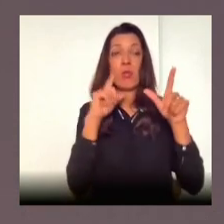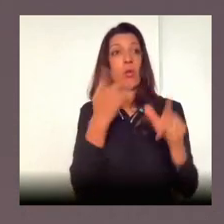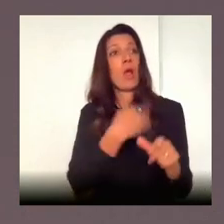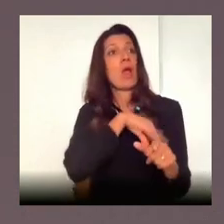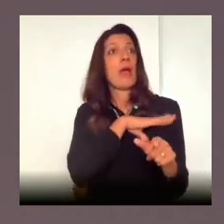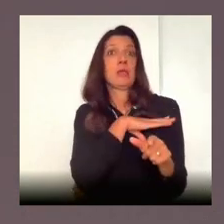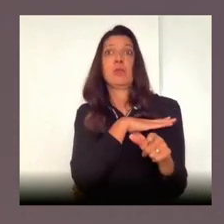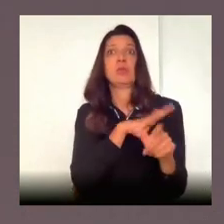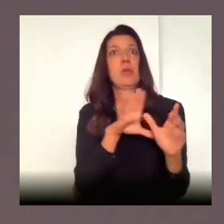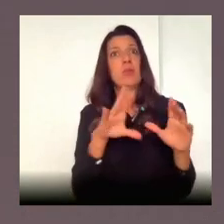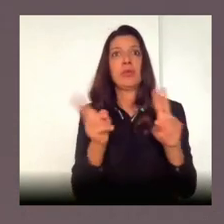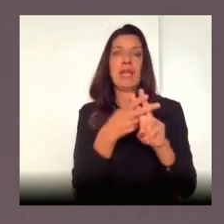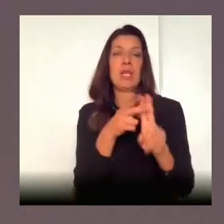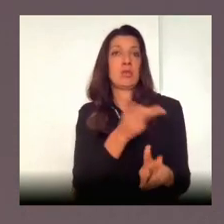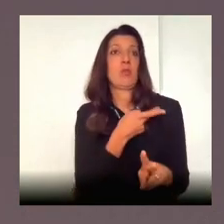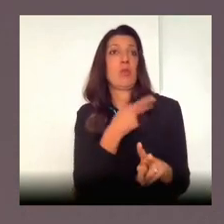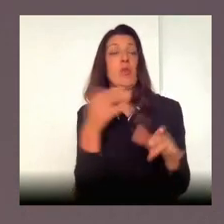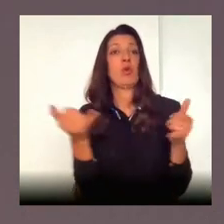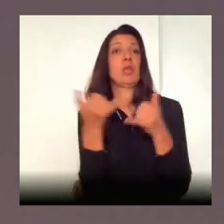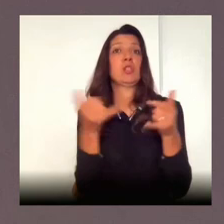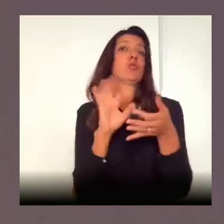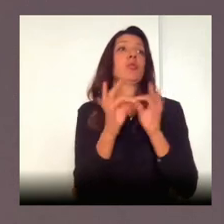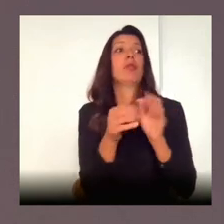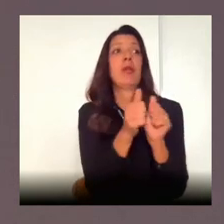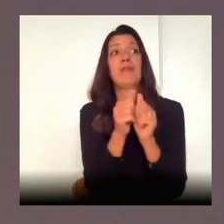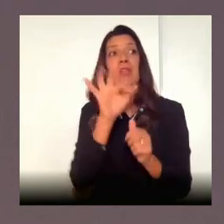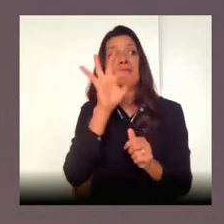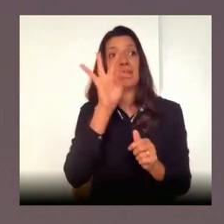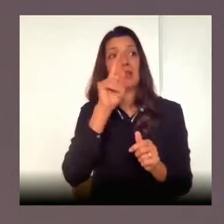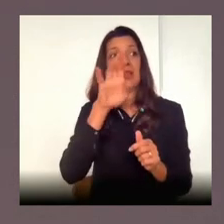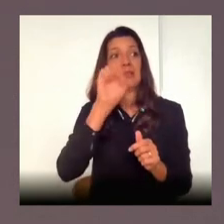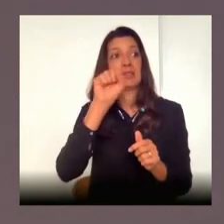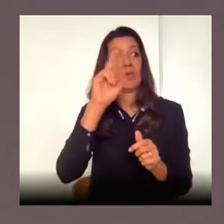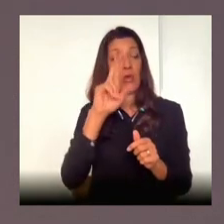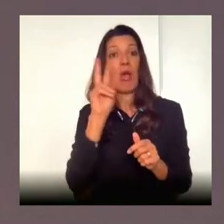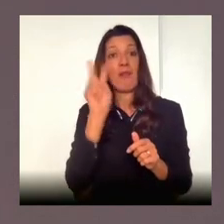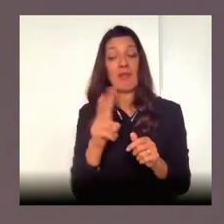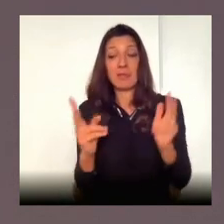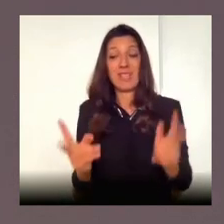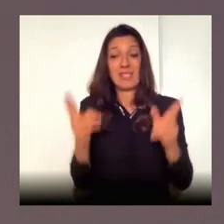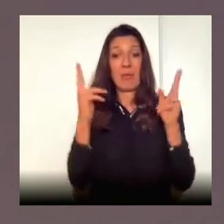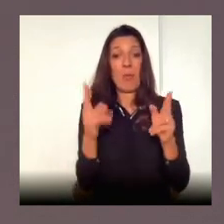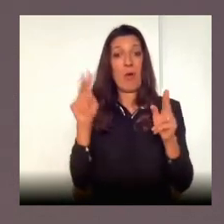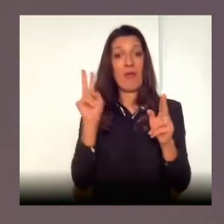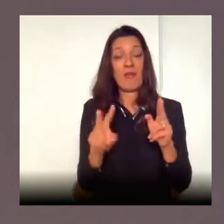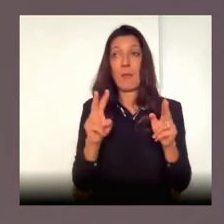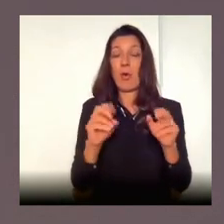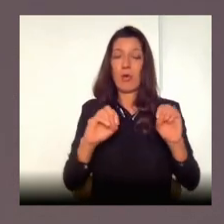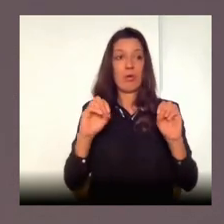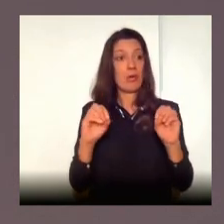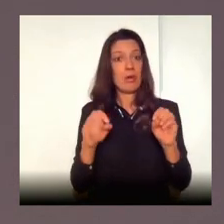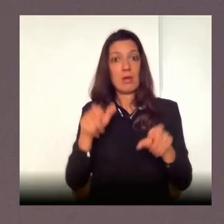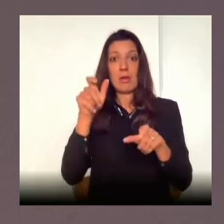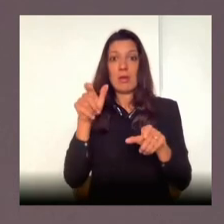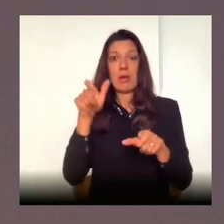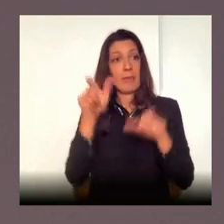Jeux paralympiques, donc avec Trésor, c'est un moment où il y a effectivement un éclairage très très fort sur